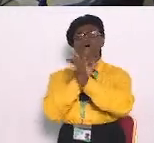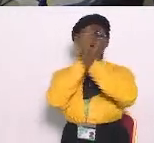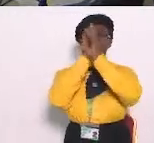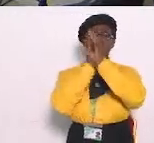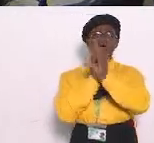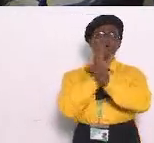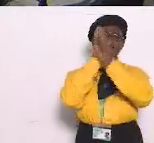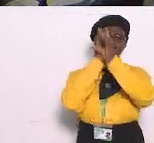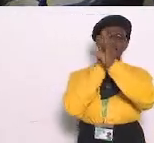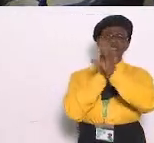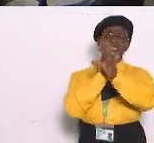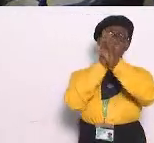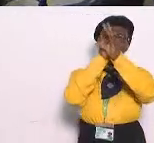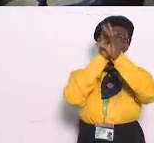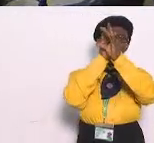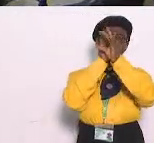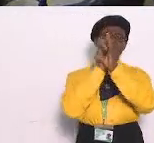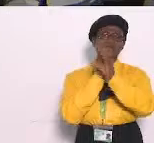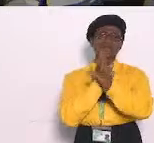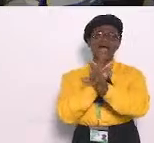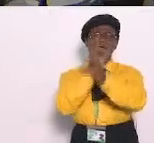gloire à